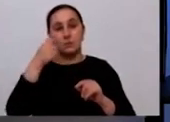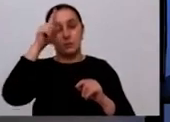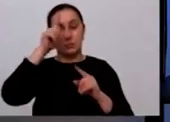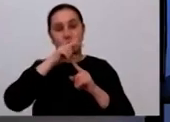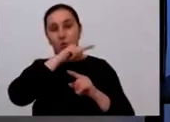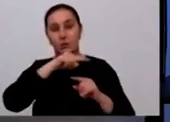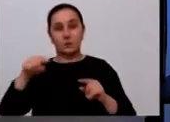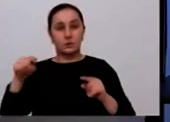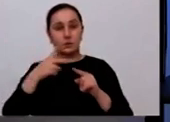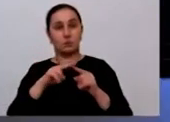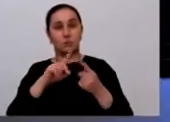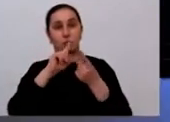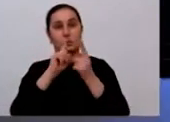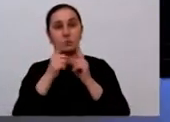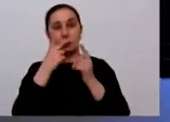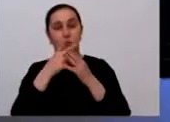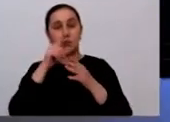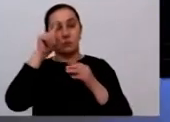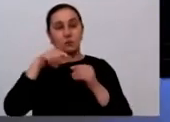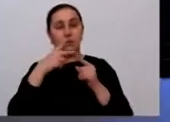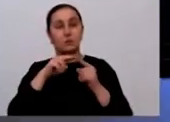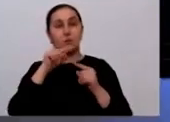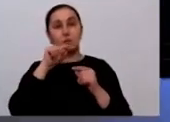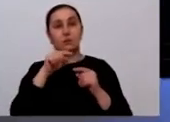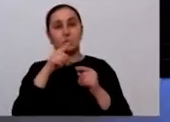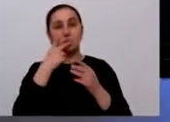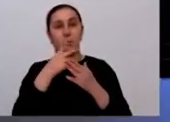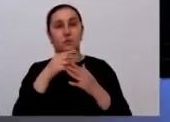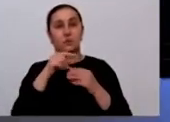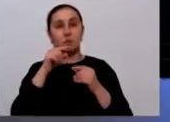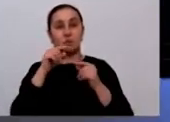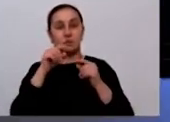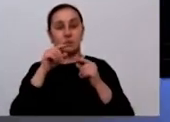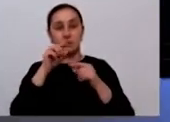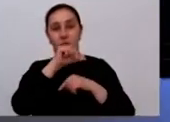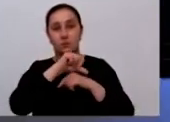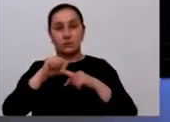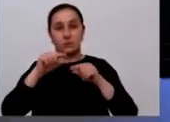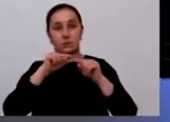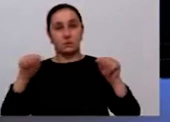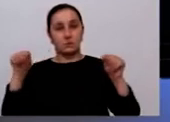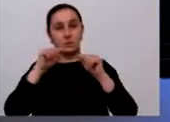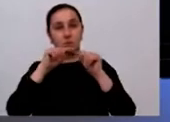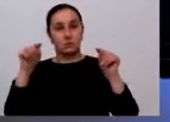gorizontal ko'rinishga aylantirib oldik. Ko'rishingiz mumkin, demak, chizg'ichlar chiqmoqda.